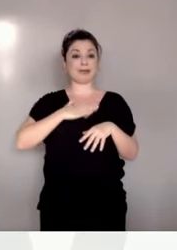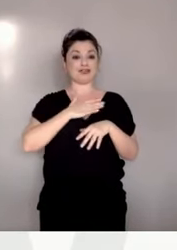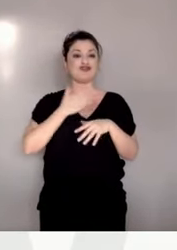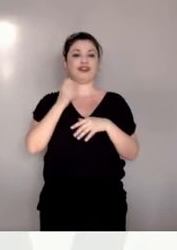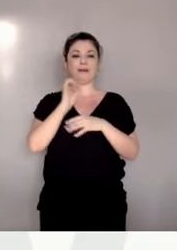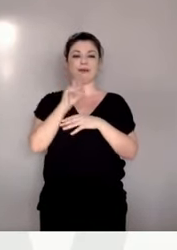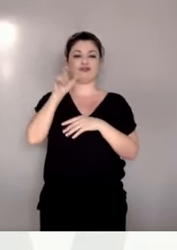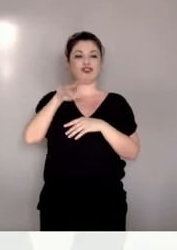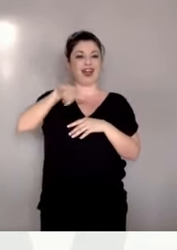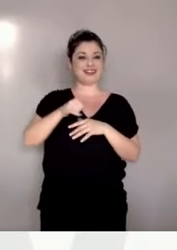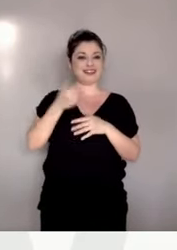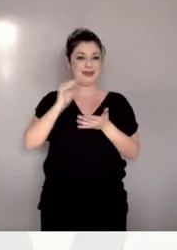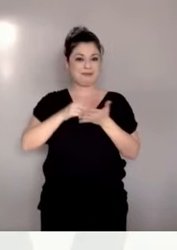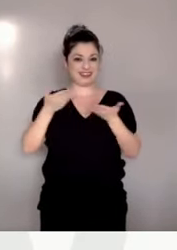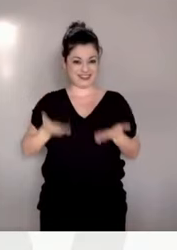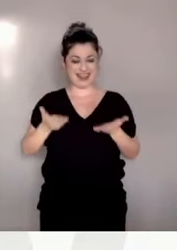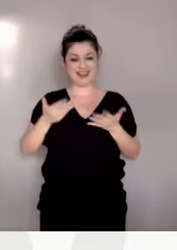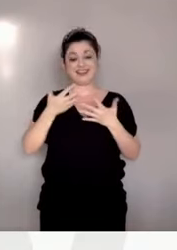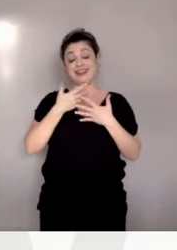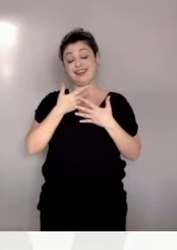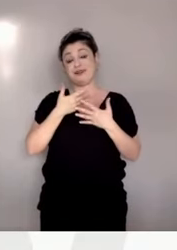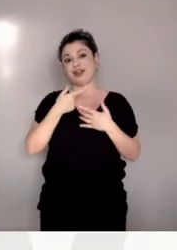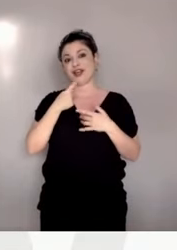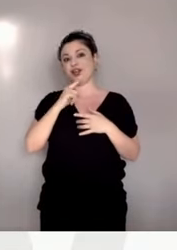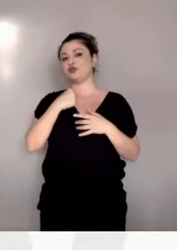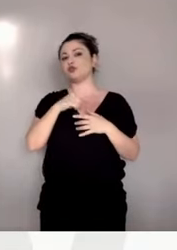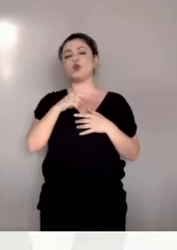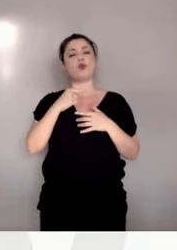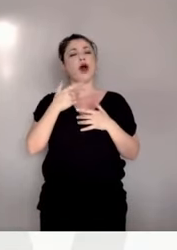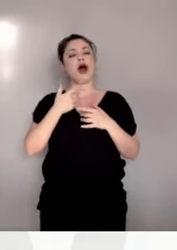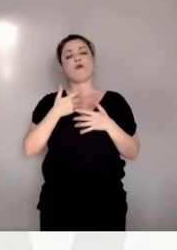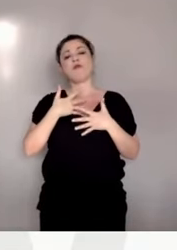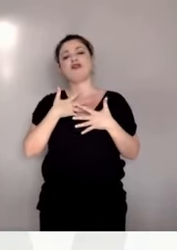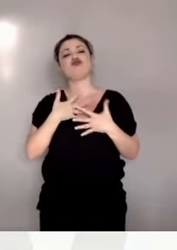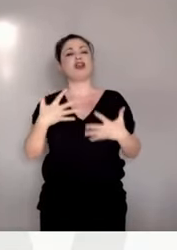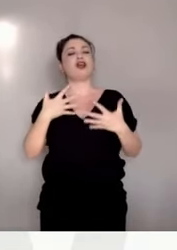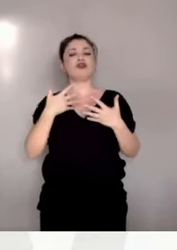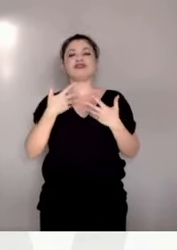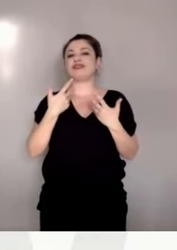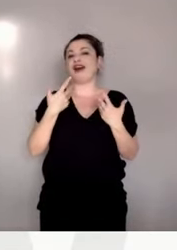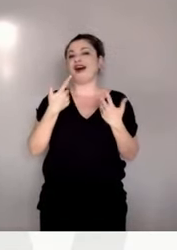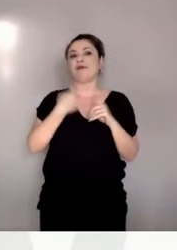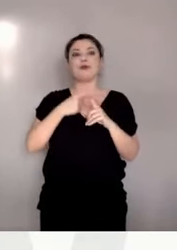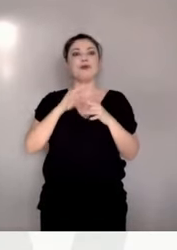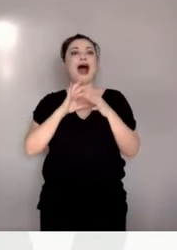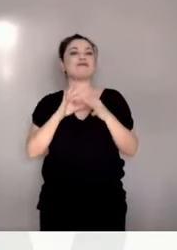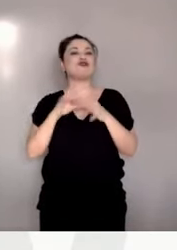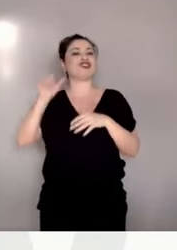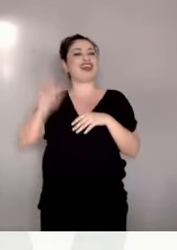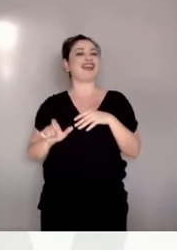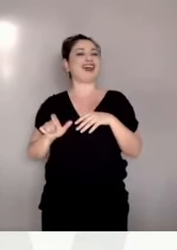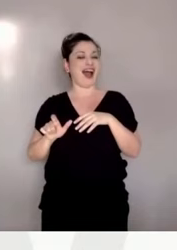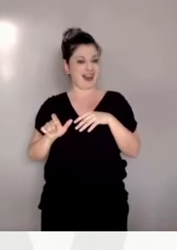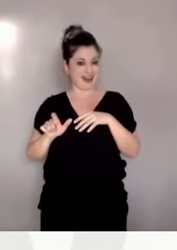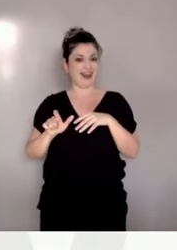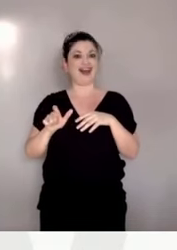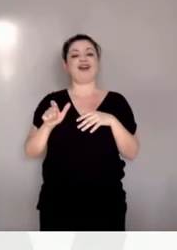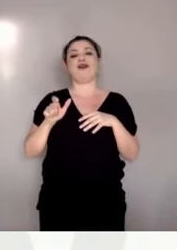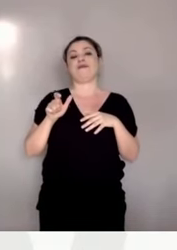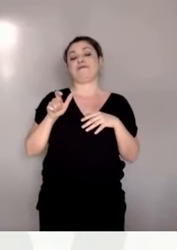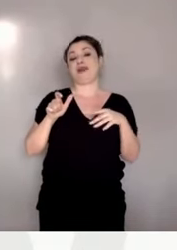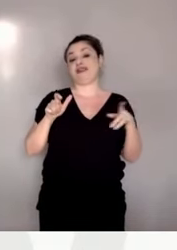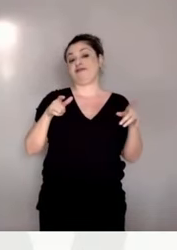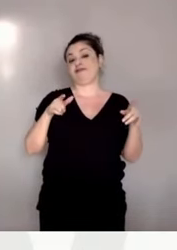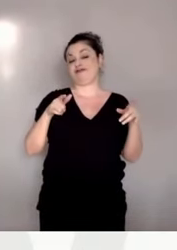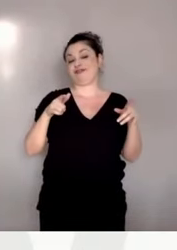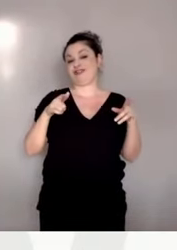La sua grande generosità, la sua affabilità, la sua amicizia per l'Italia, che ci diceva data da lungo